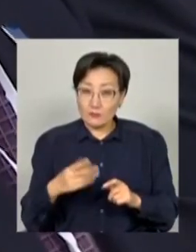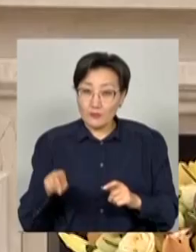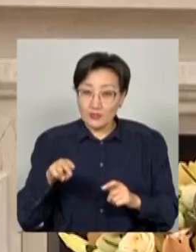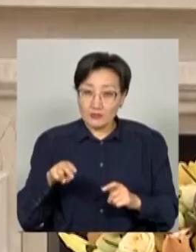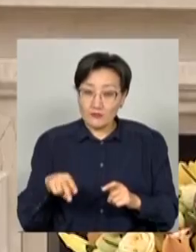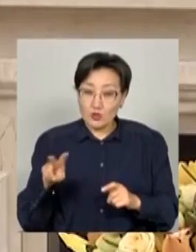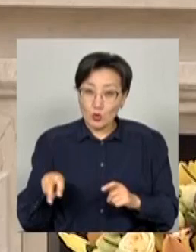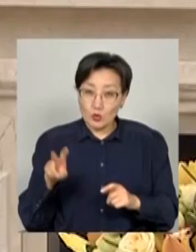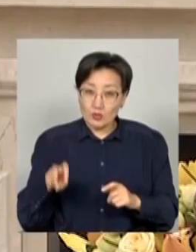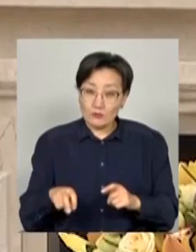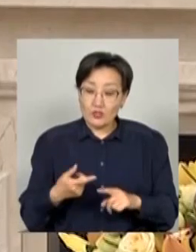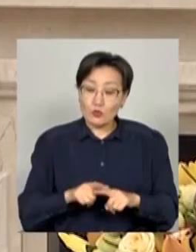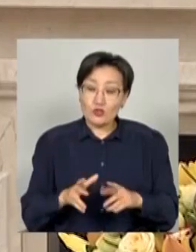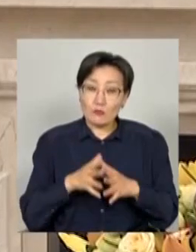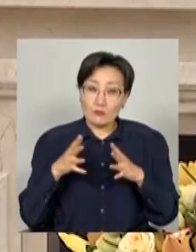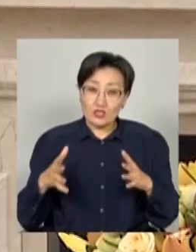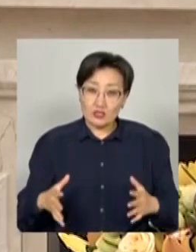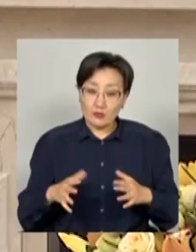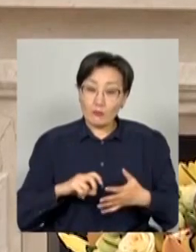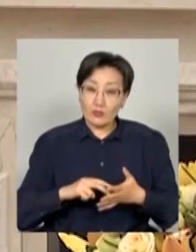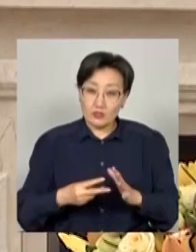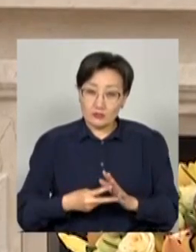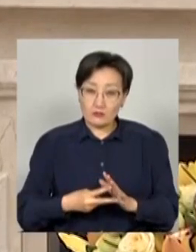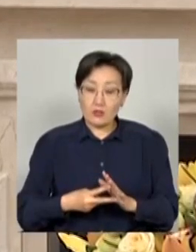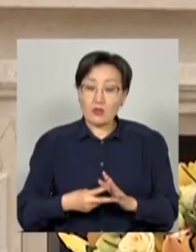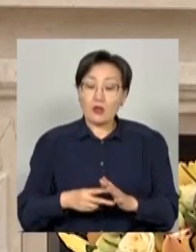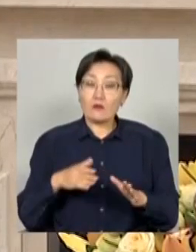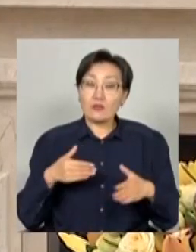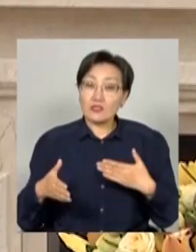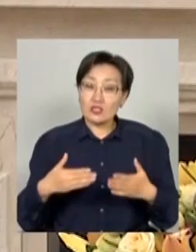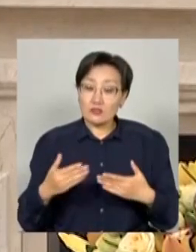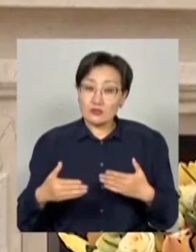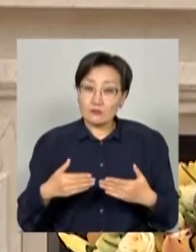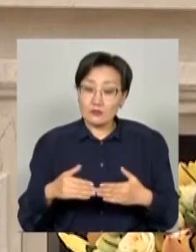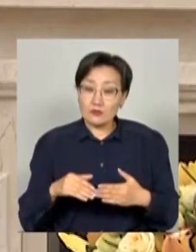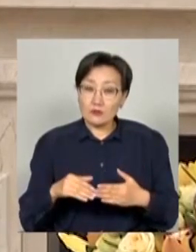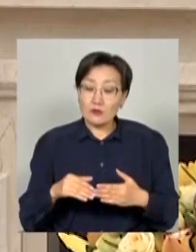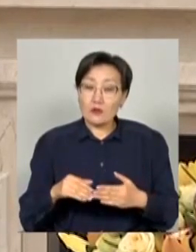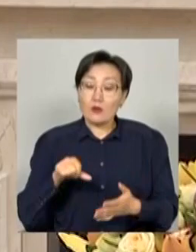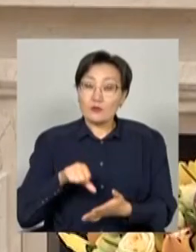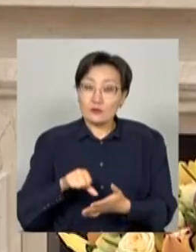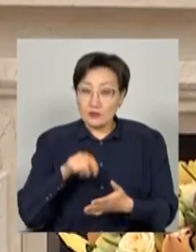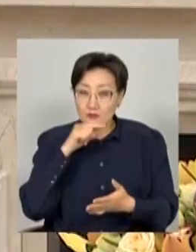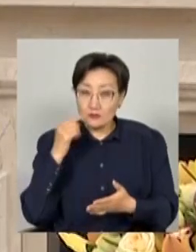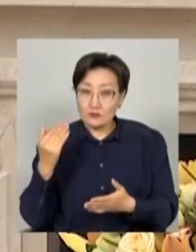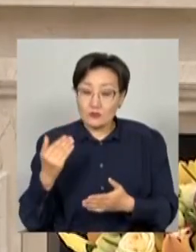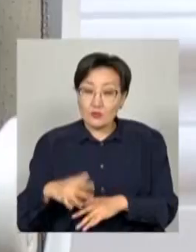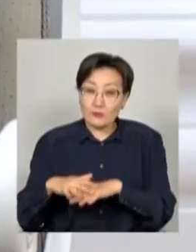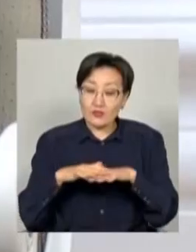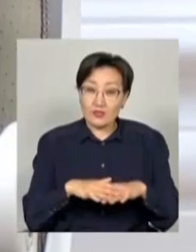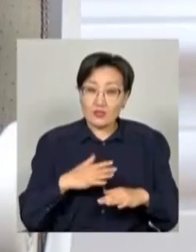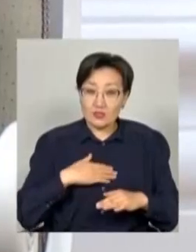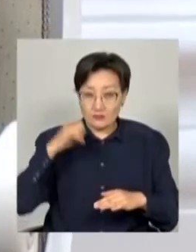миллиардов долларов. Очень большие планы в отношении присутствия российского капитала в нашей